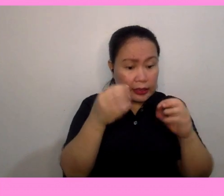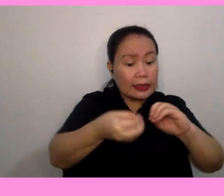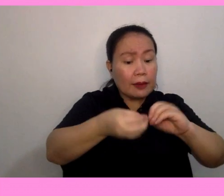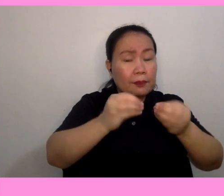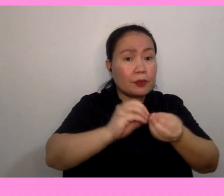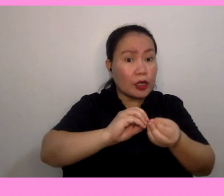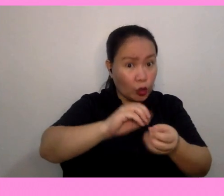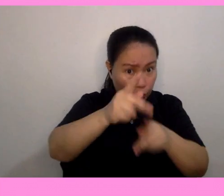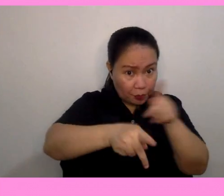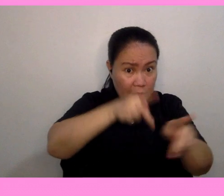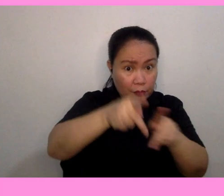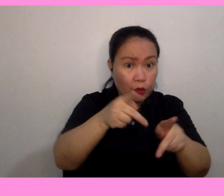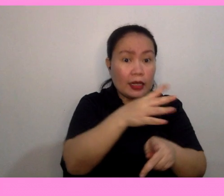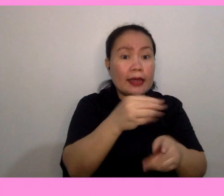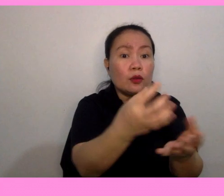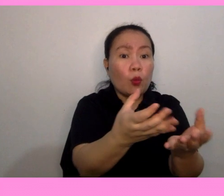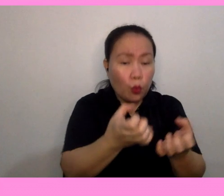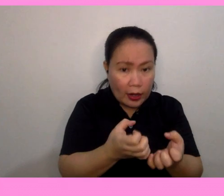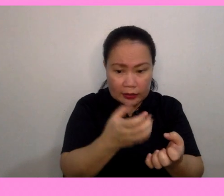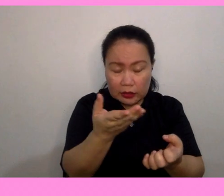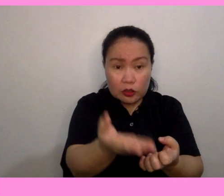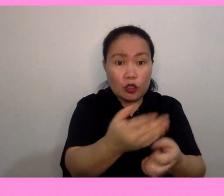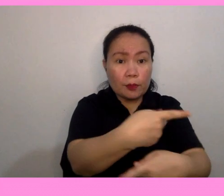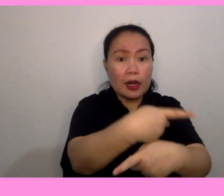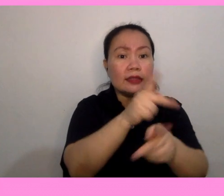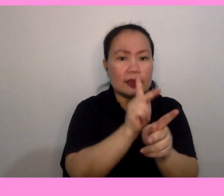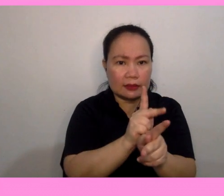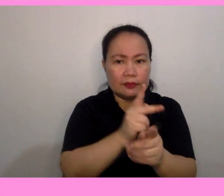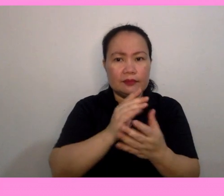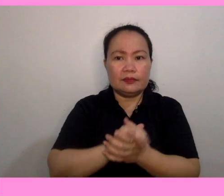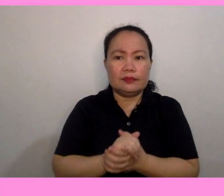tao at kagustuhan nito sa mga produkto.